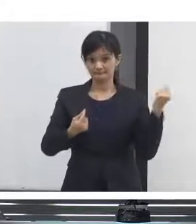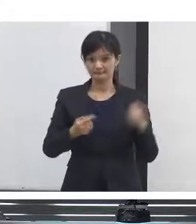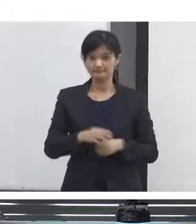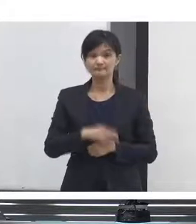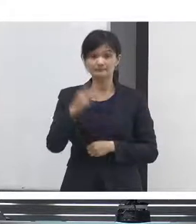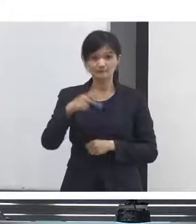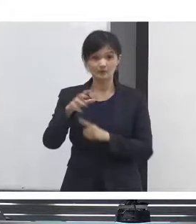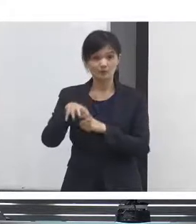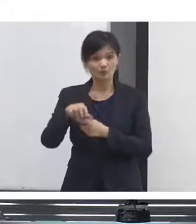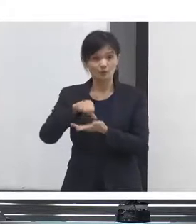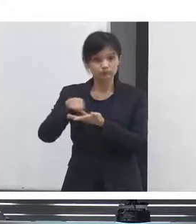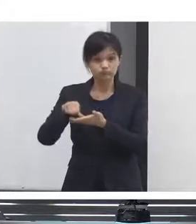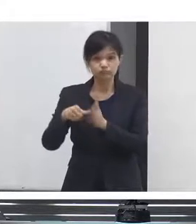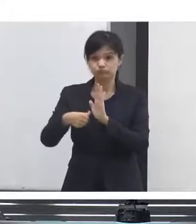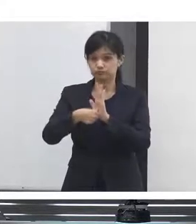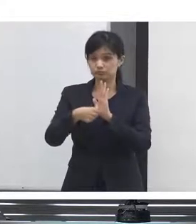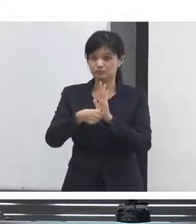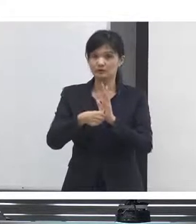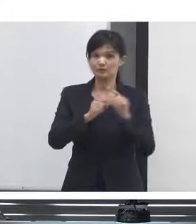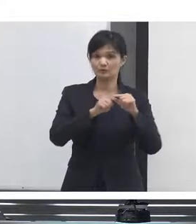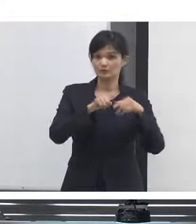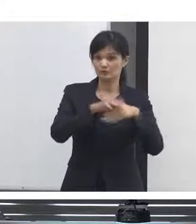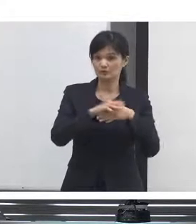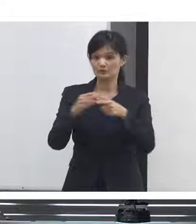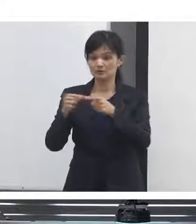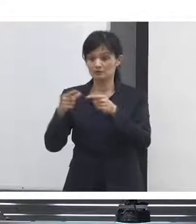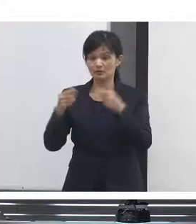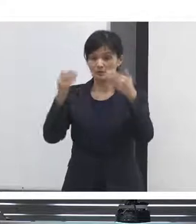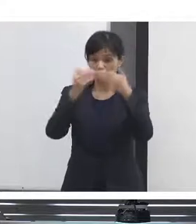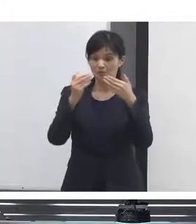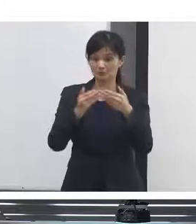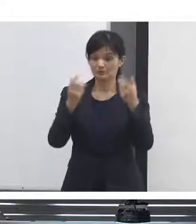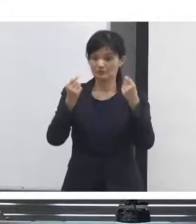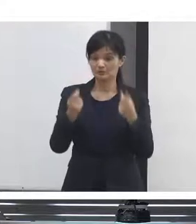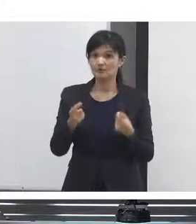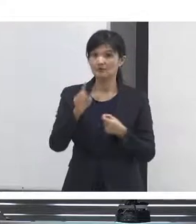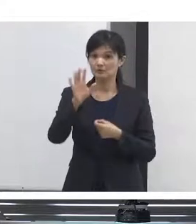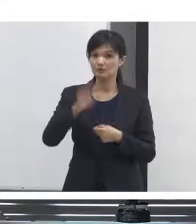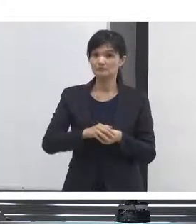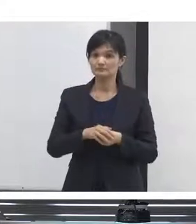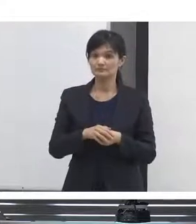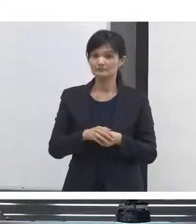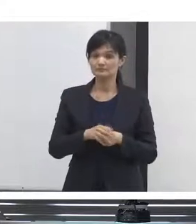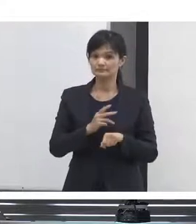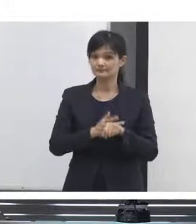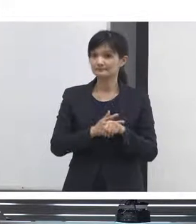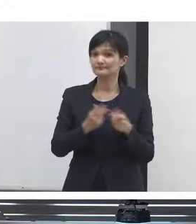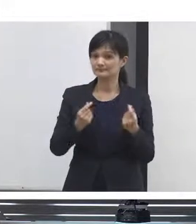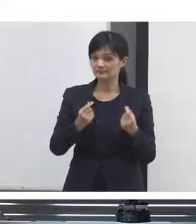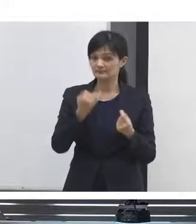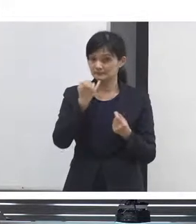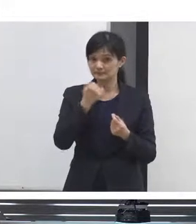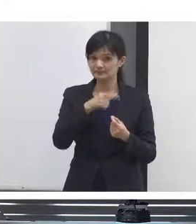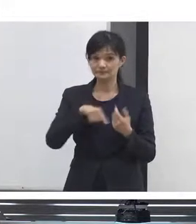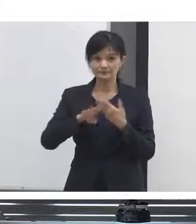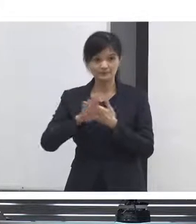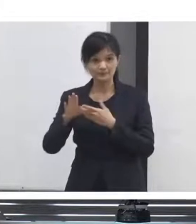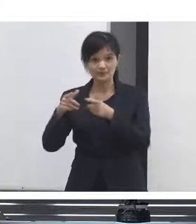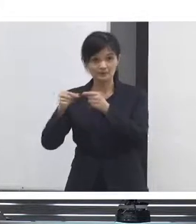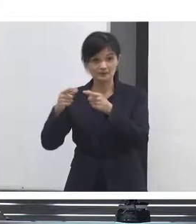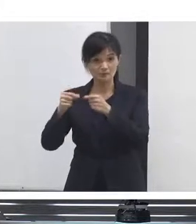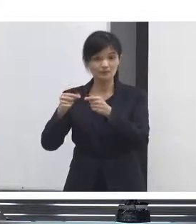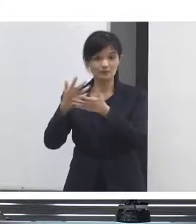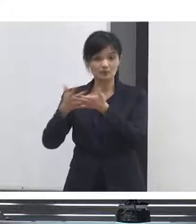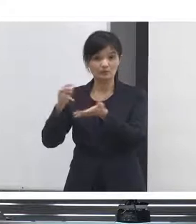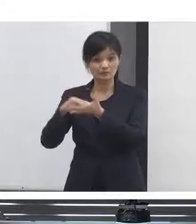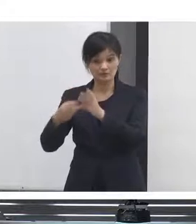物呢的名称已经中文跟英文，中文跟日文做对应的，所以一样的方式，你可以透过同样的东西。哦，透过日文的网站或中